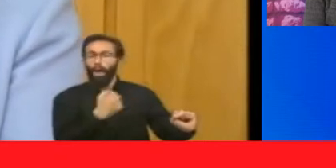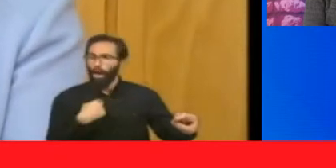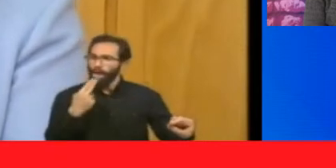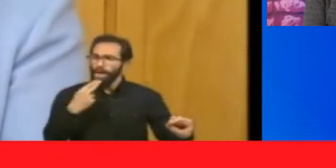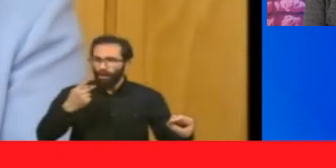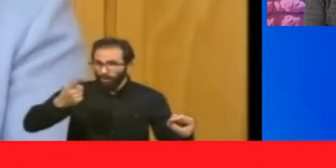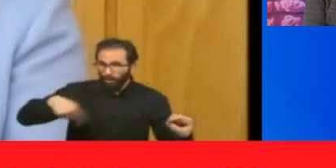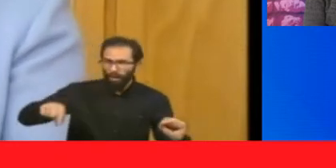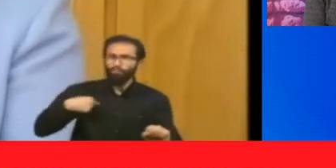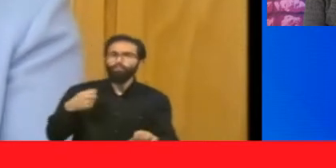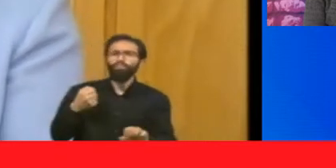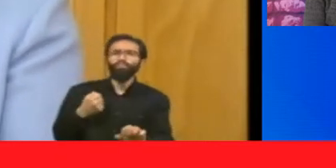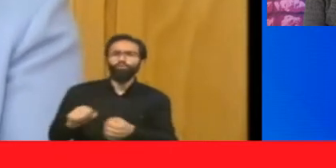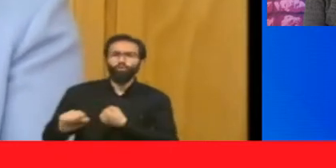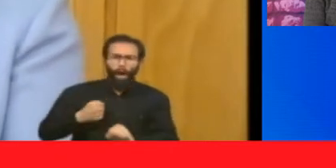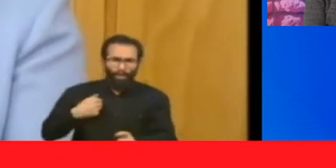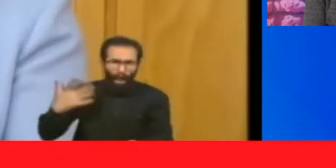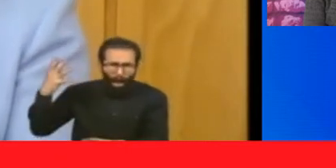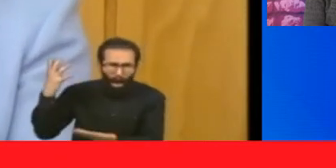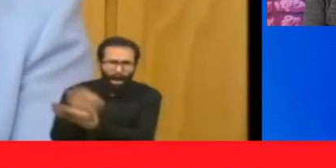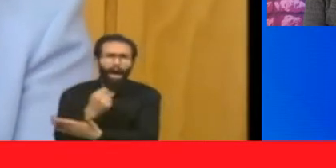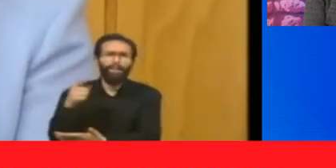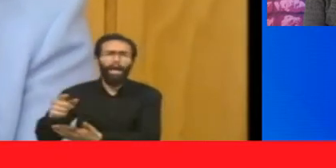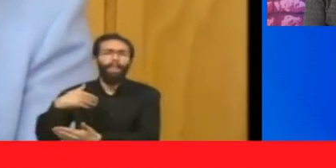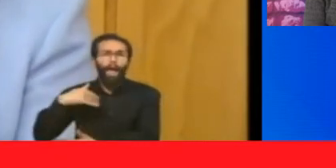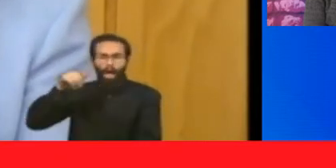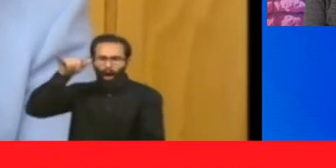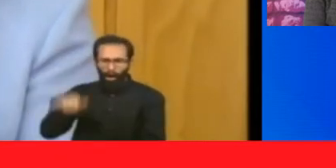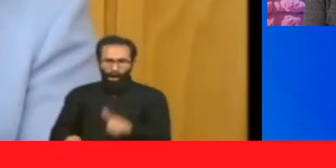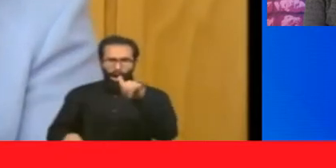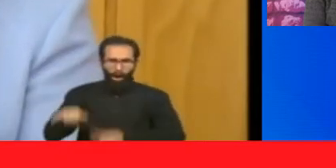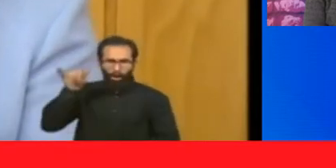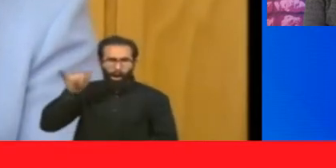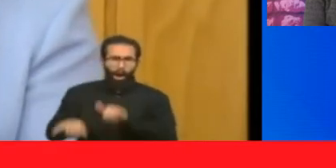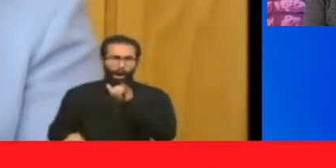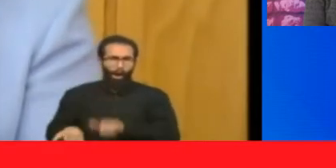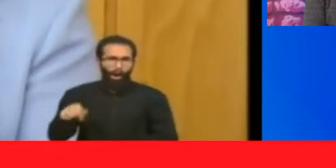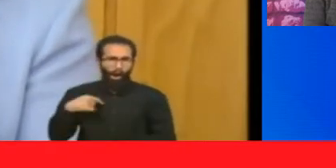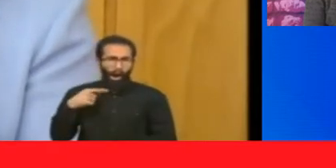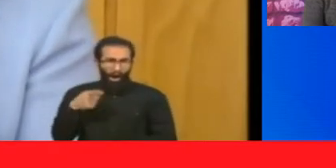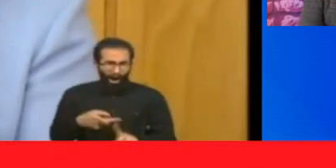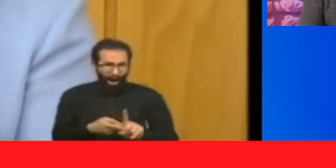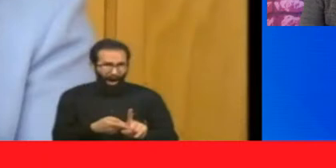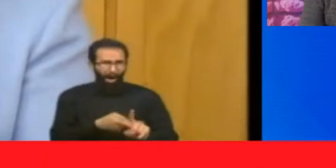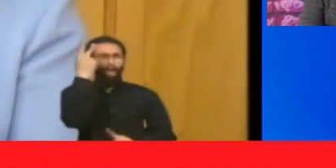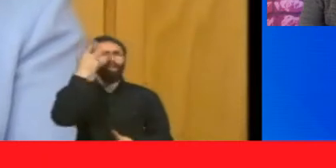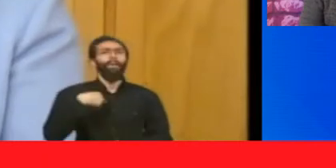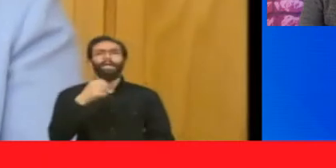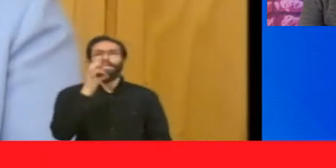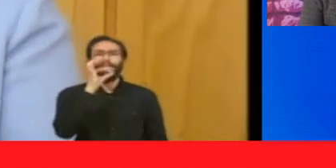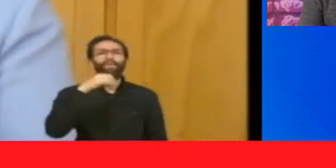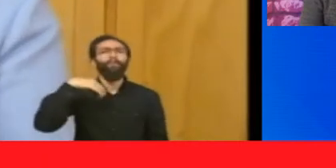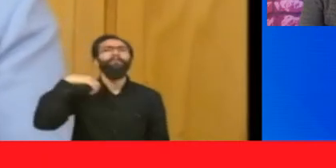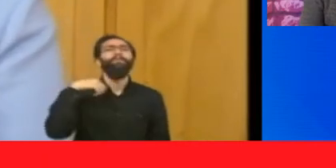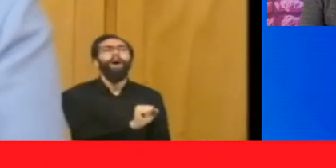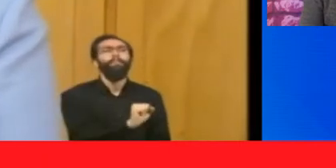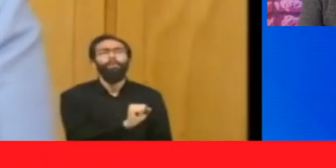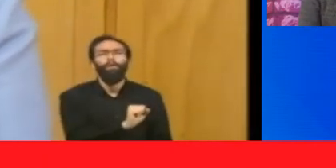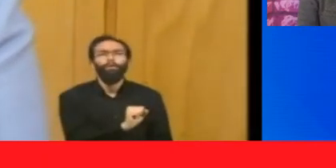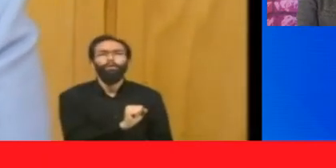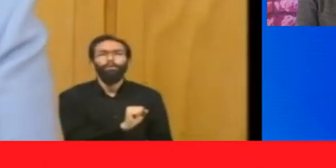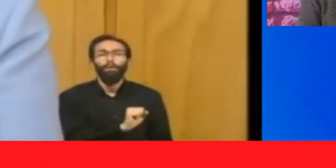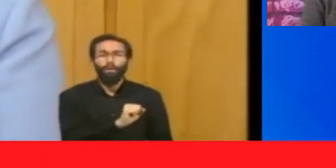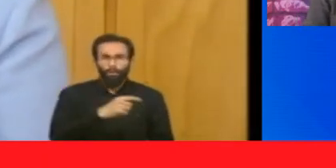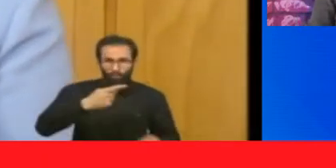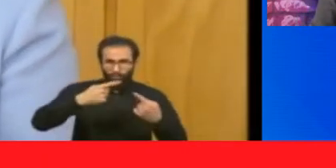Mücadeleyle kazanılan haklarımızın ortadan kaldırılmasına da izin vermeyeceğiz. Buradan tüm